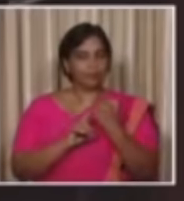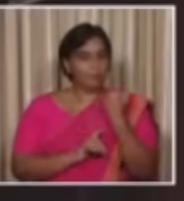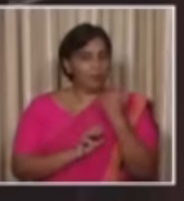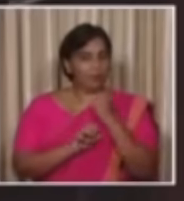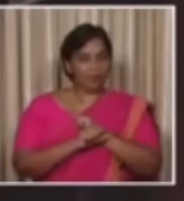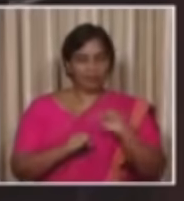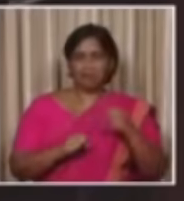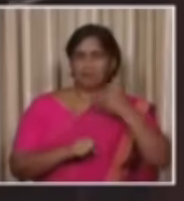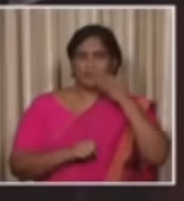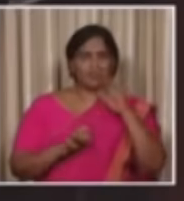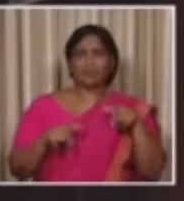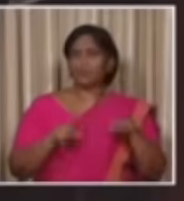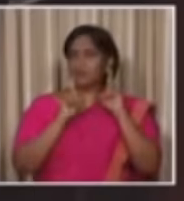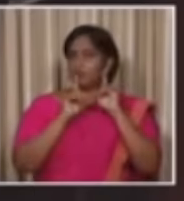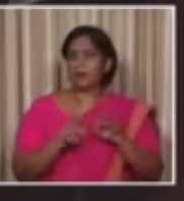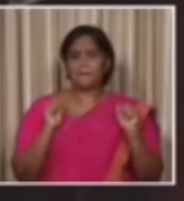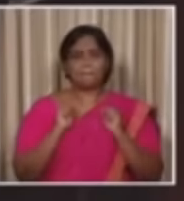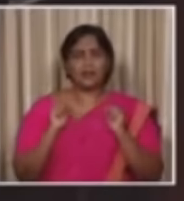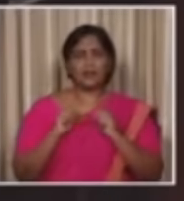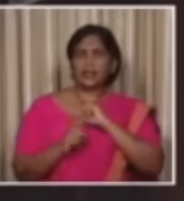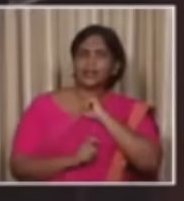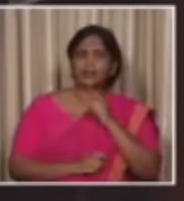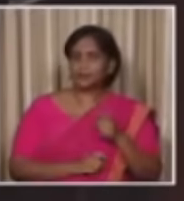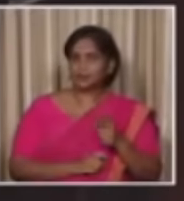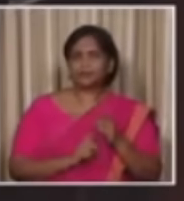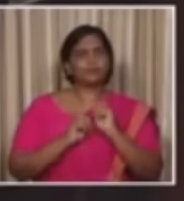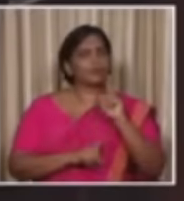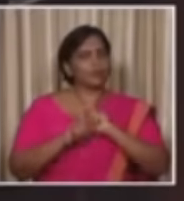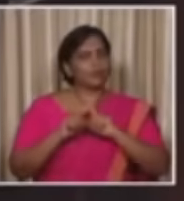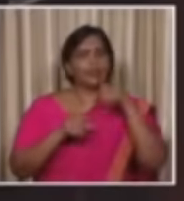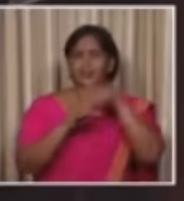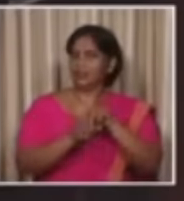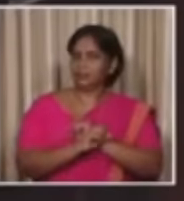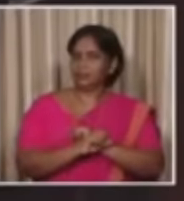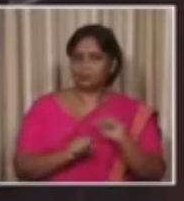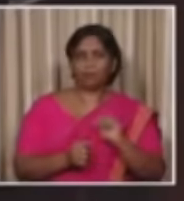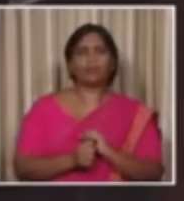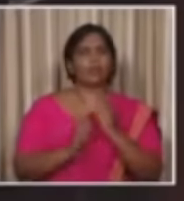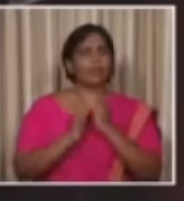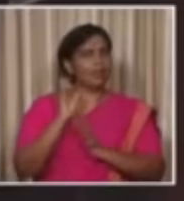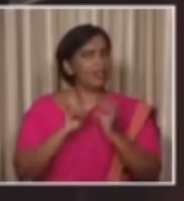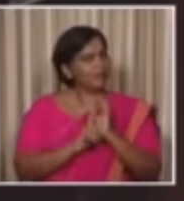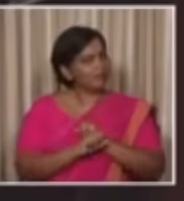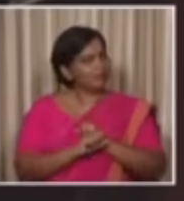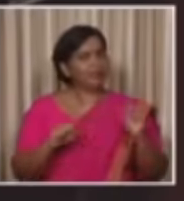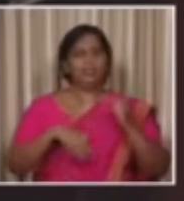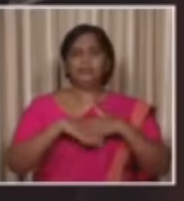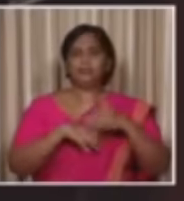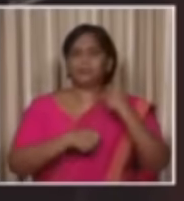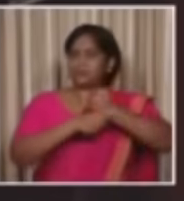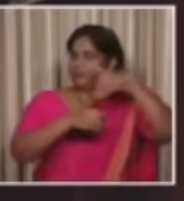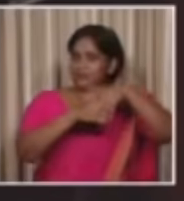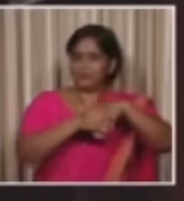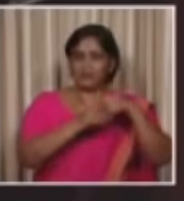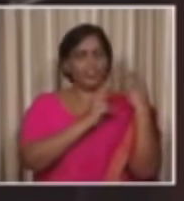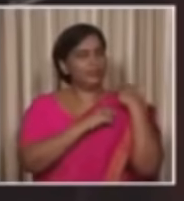නැත්තම් හැකියාවක් නැත්තම් ඇයි මෙච්චර බය වෙලා කෑ ගහන්නේ? ඇයිද පාර්ලිමේන්තුවෙත් එතුමා නැහැ. අමතිකමකත් නැහැ. මේ ආණ්ඩුවේ කිසිම